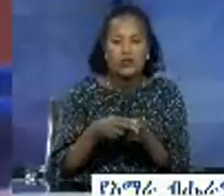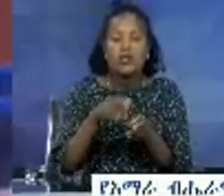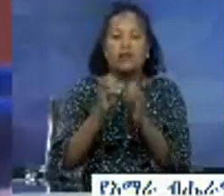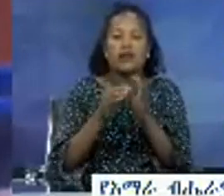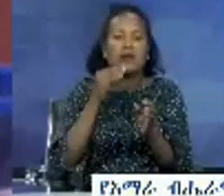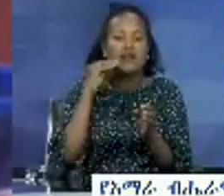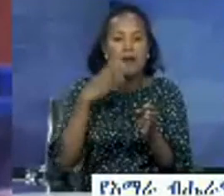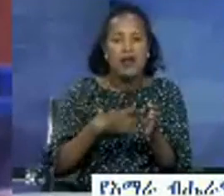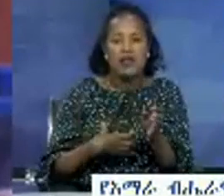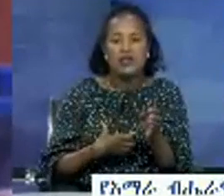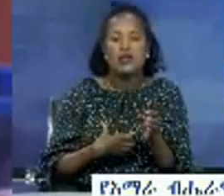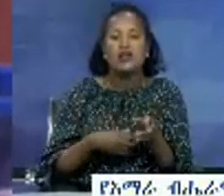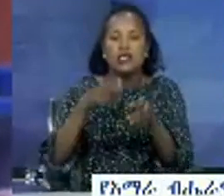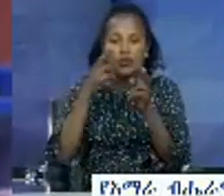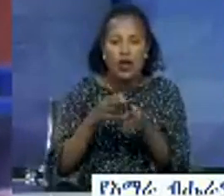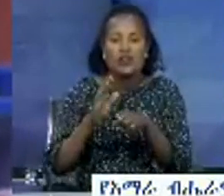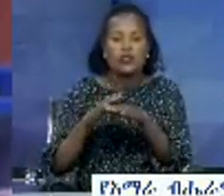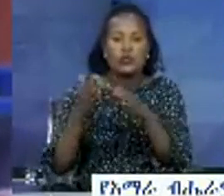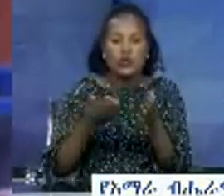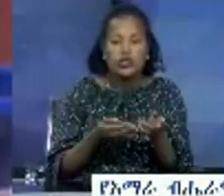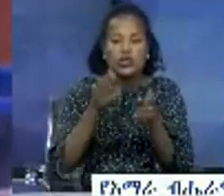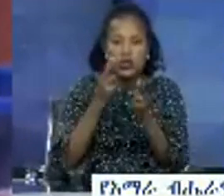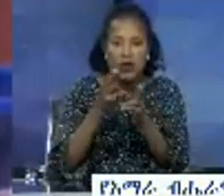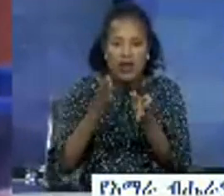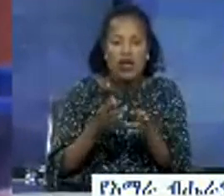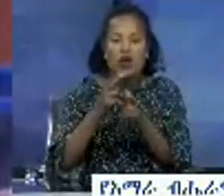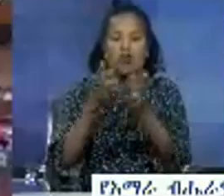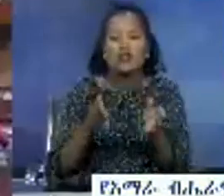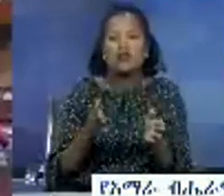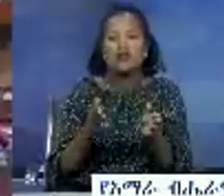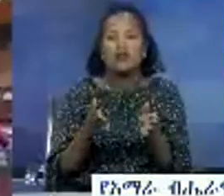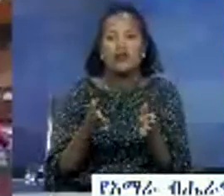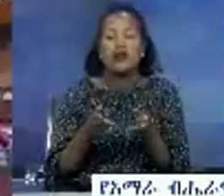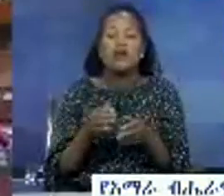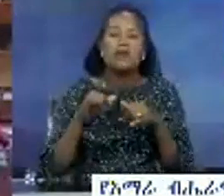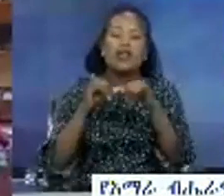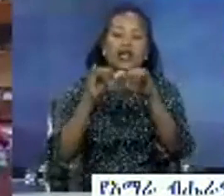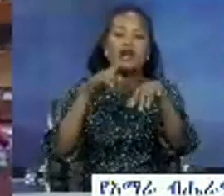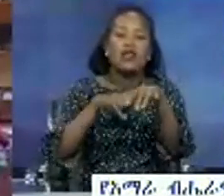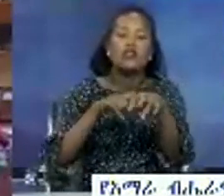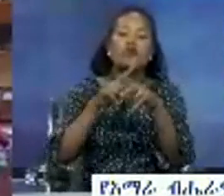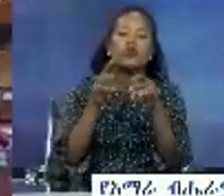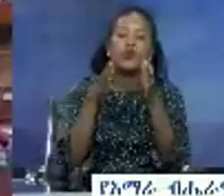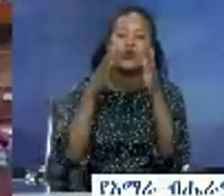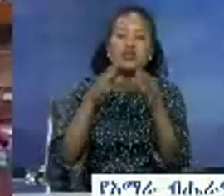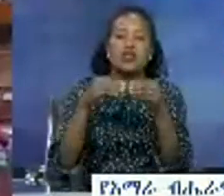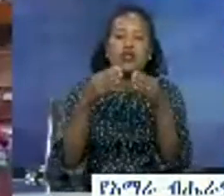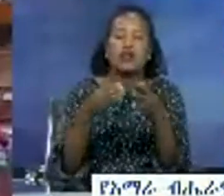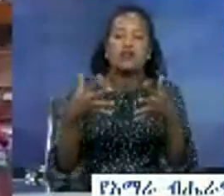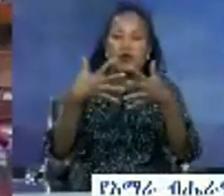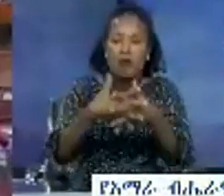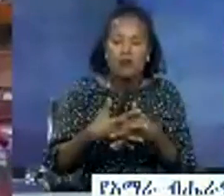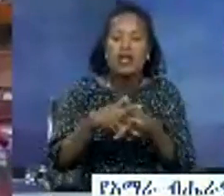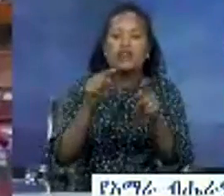አባላት፣ ክቡራን እንግዶች፣ ክቡራትና ክቡራን፣ በቀጣዮቹ ጊዜያት ልዩ ትኩረት ሰጥተን ከምንረባረብባቸው